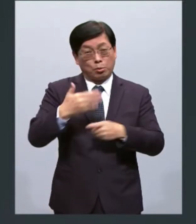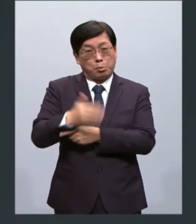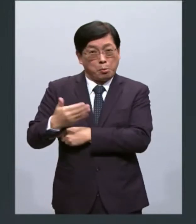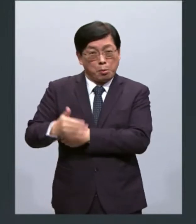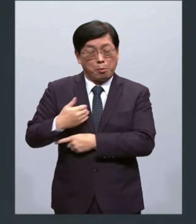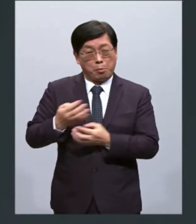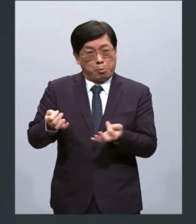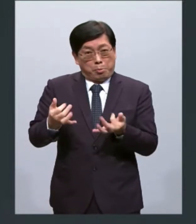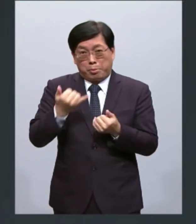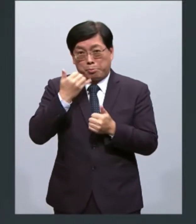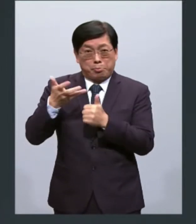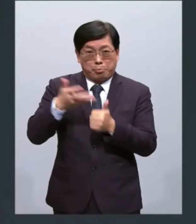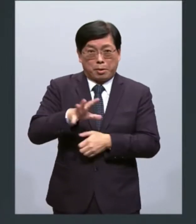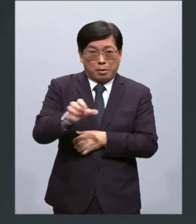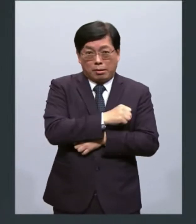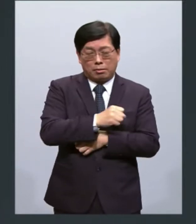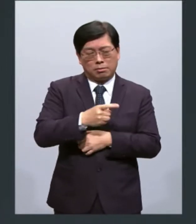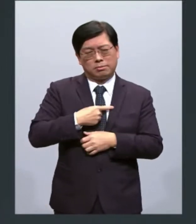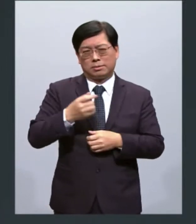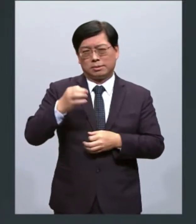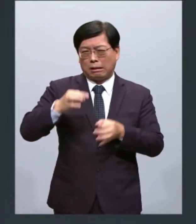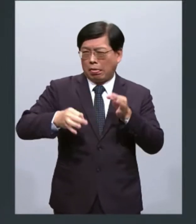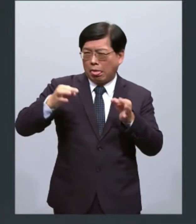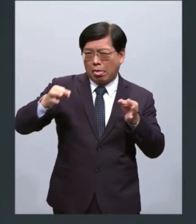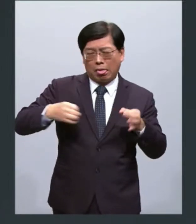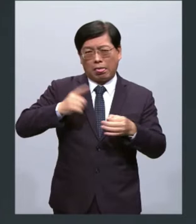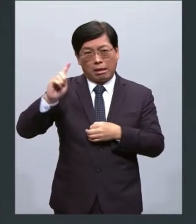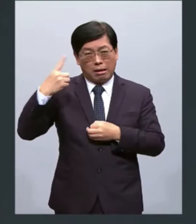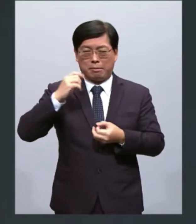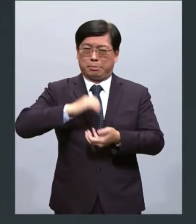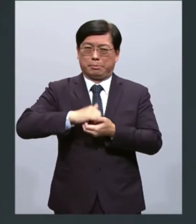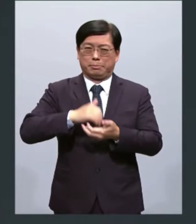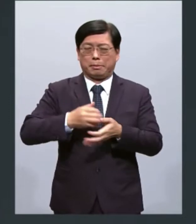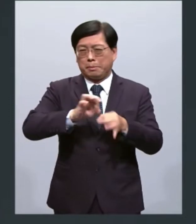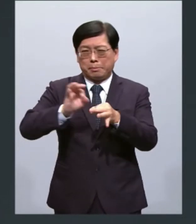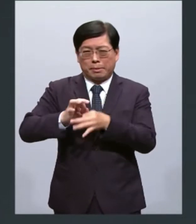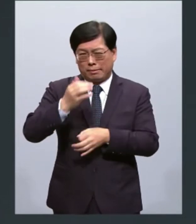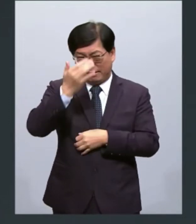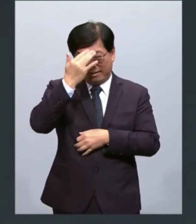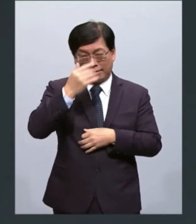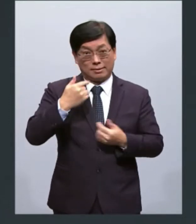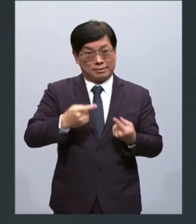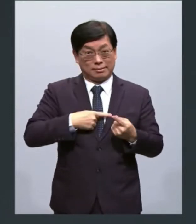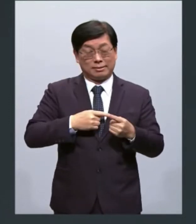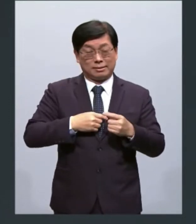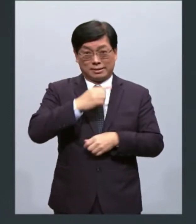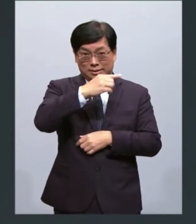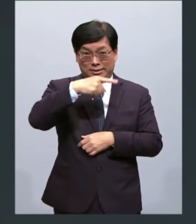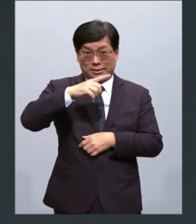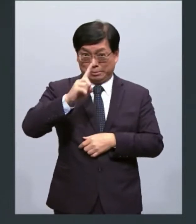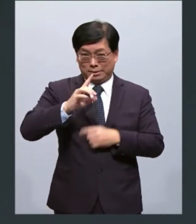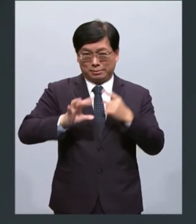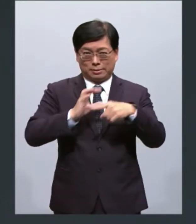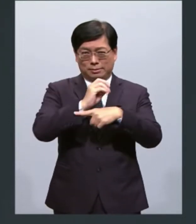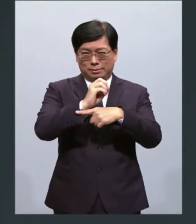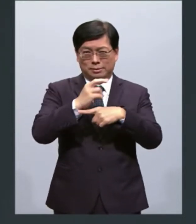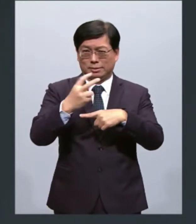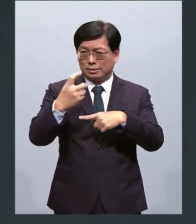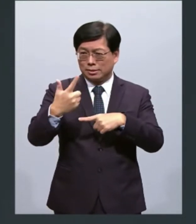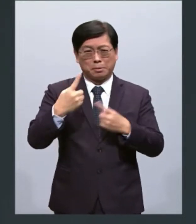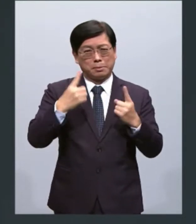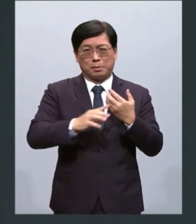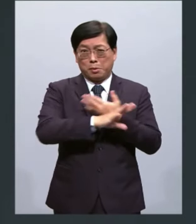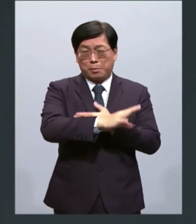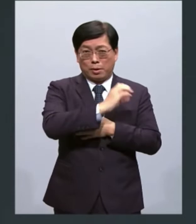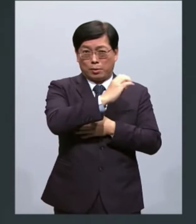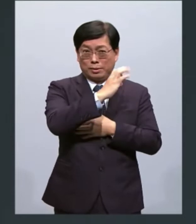个有钱人吗？裁员不稳定，东凑西凑，事实上也只占 GDP 的 0.26%， 还低于 OECD 国